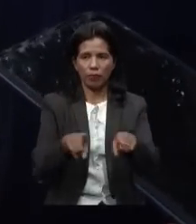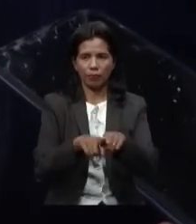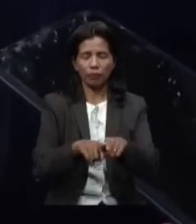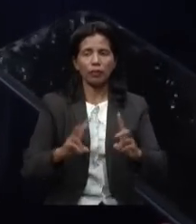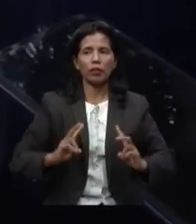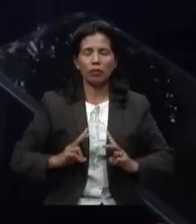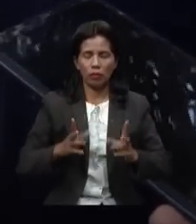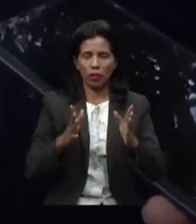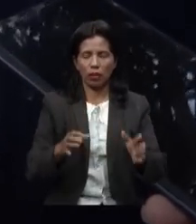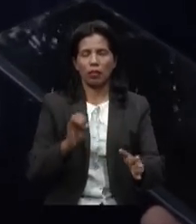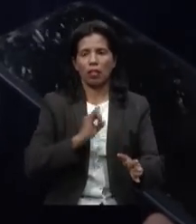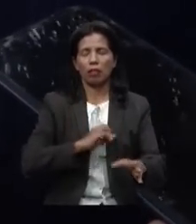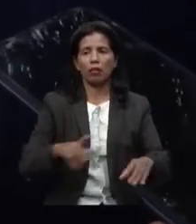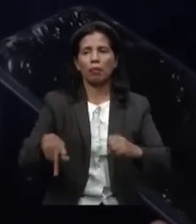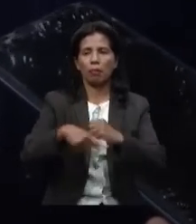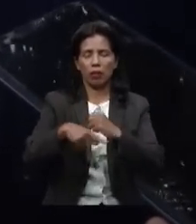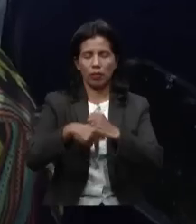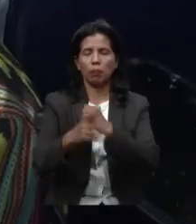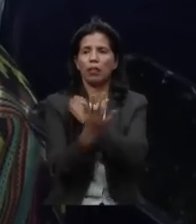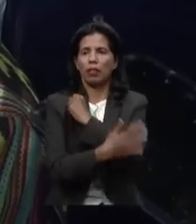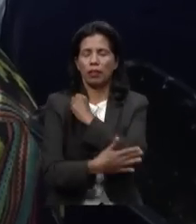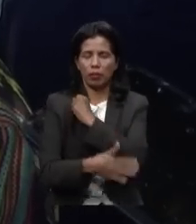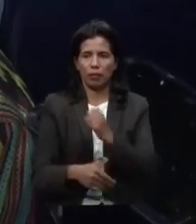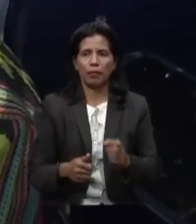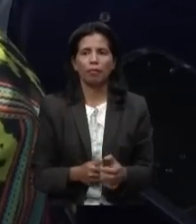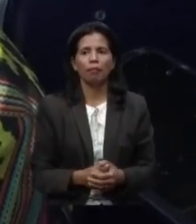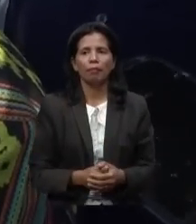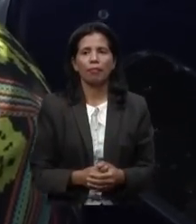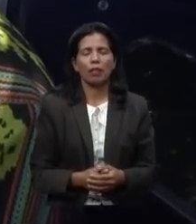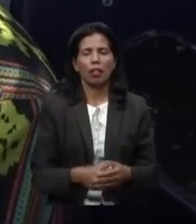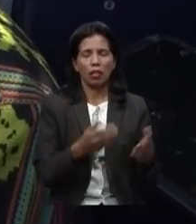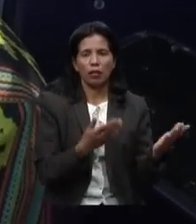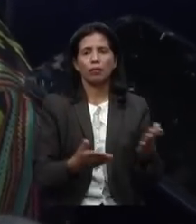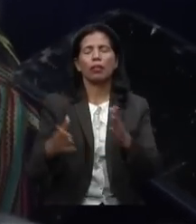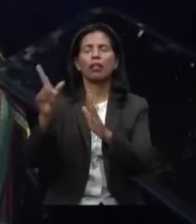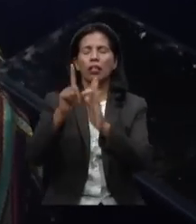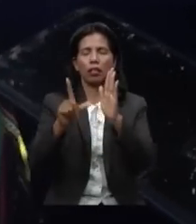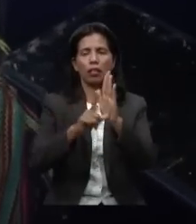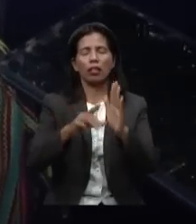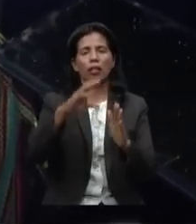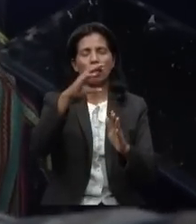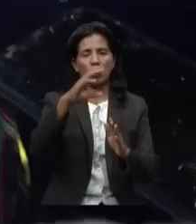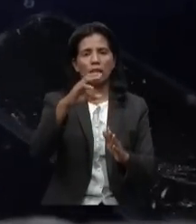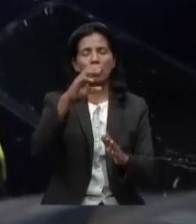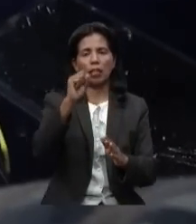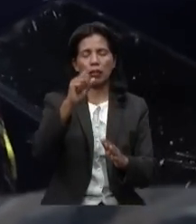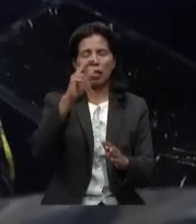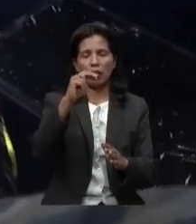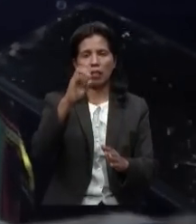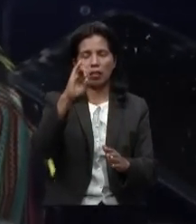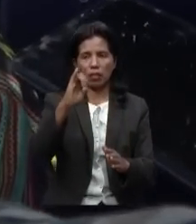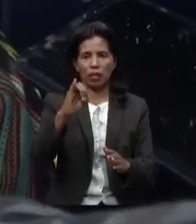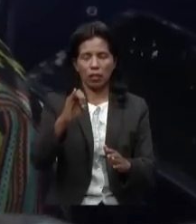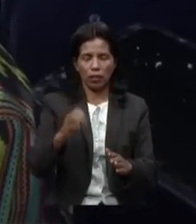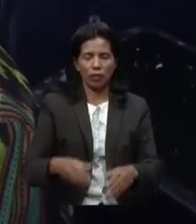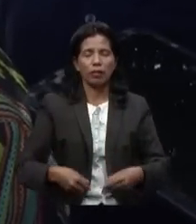veteranu hau nia partidu maka nasang tong o de lei ne be maka SNI ini nia ne kualia diangkat ke SNI itu tela